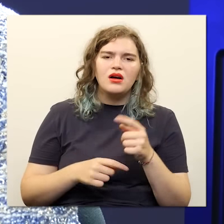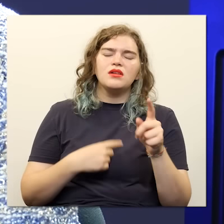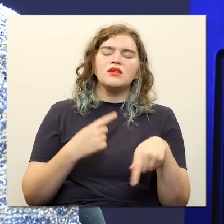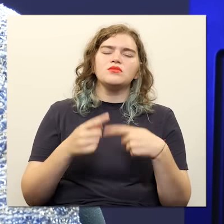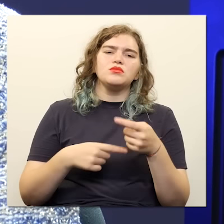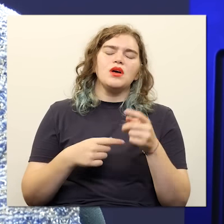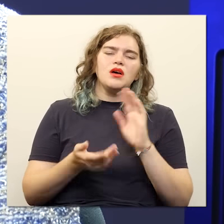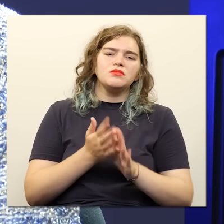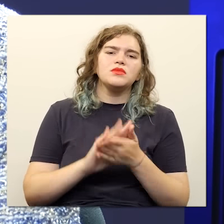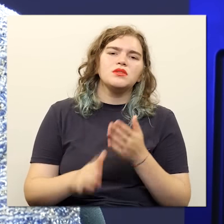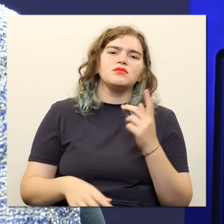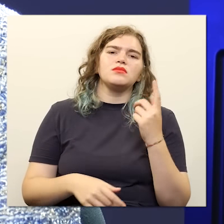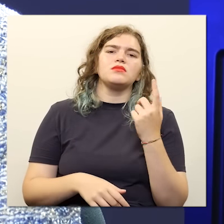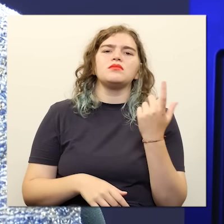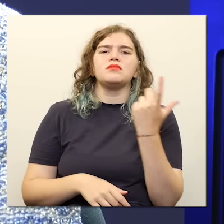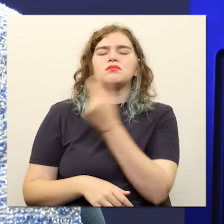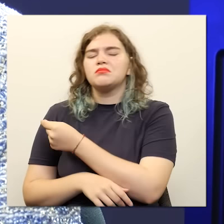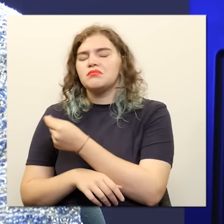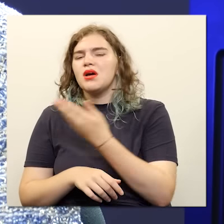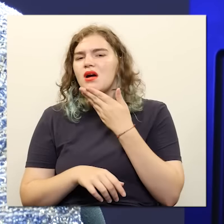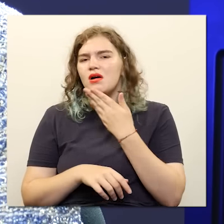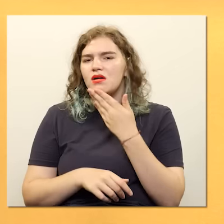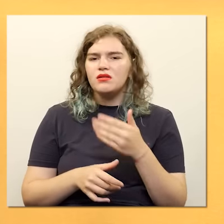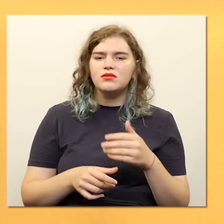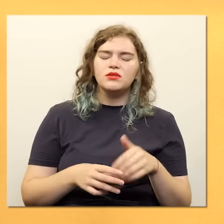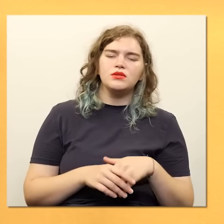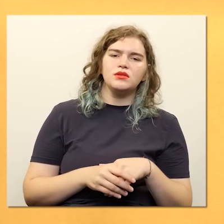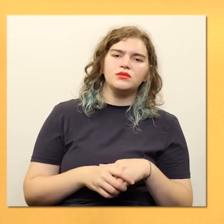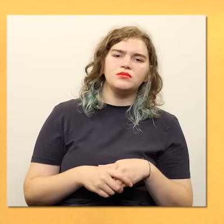Și am terminat de povestit și acum ne pregăteam să plecăm.